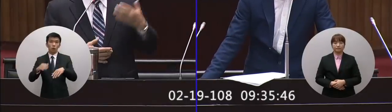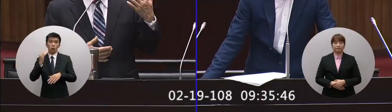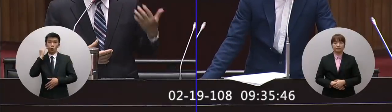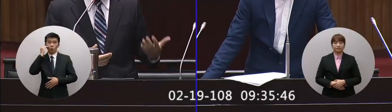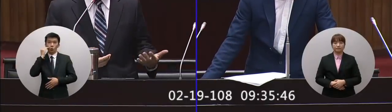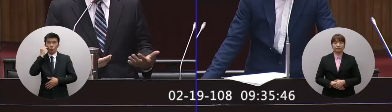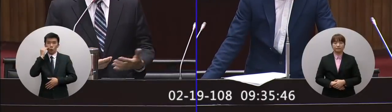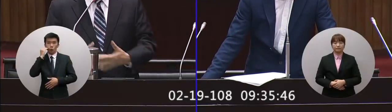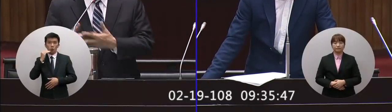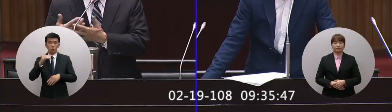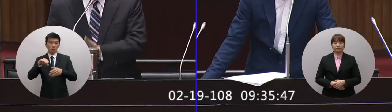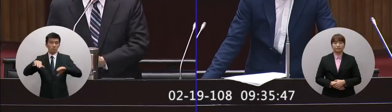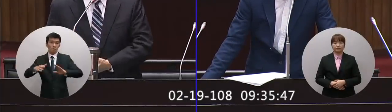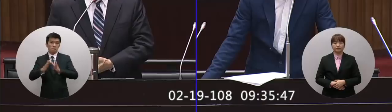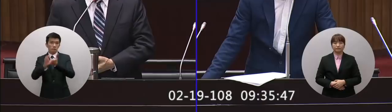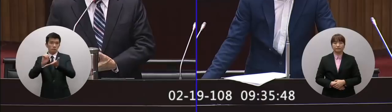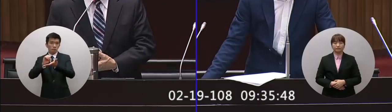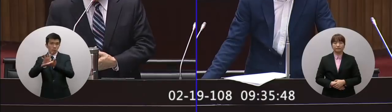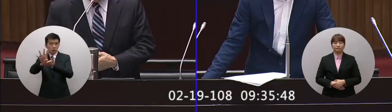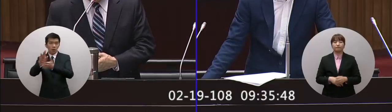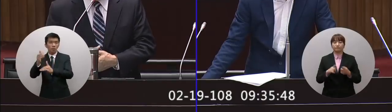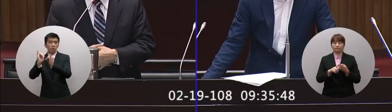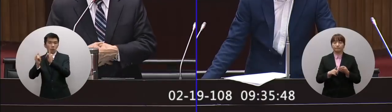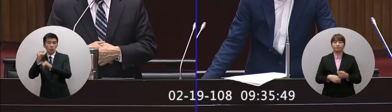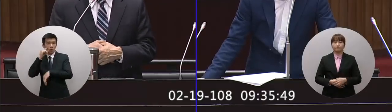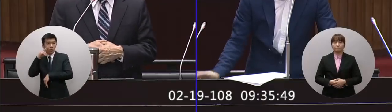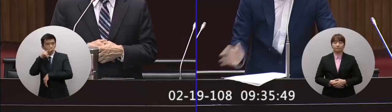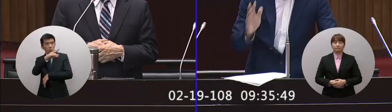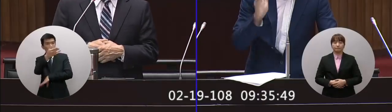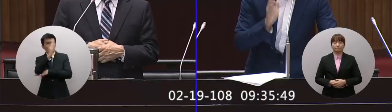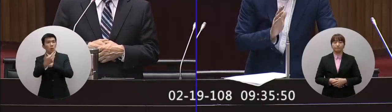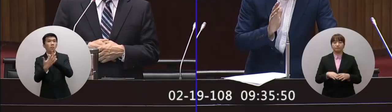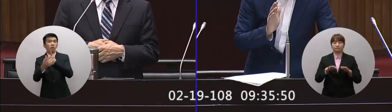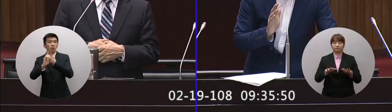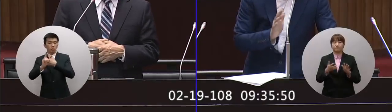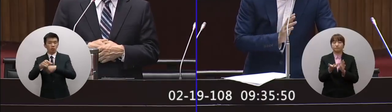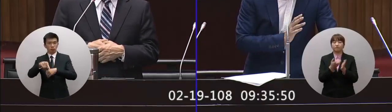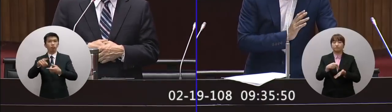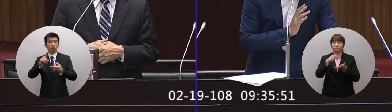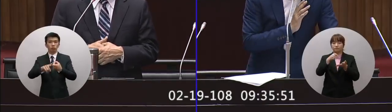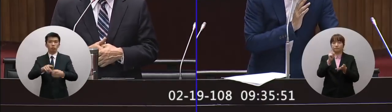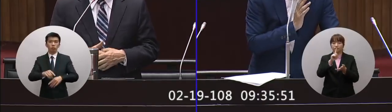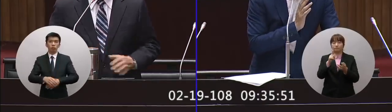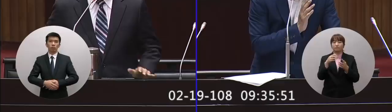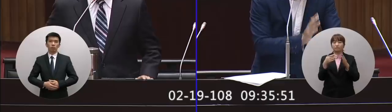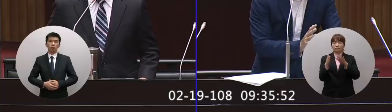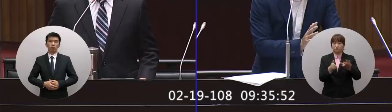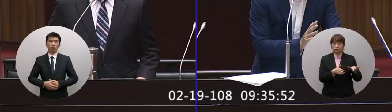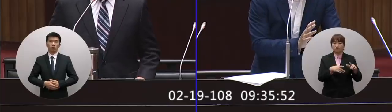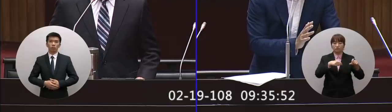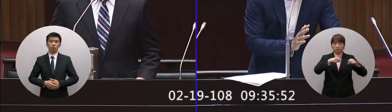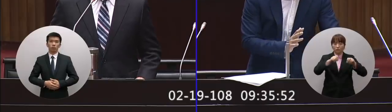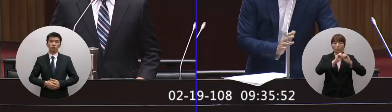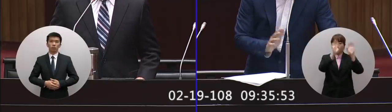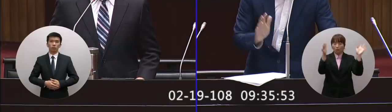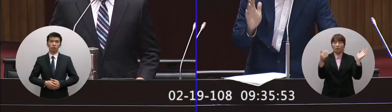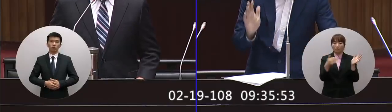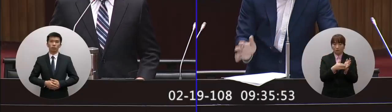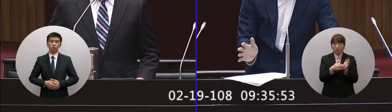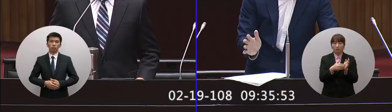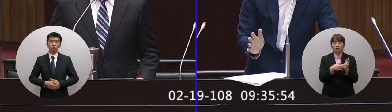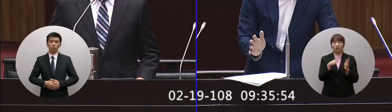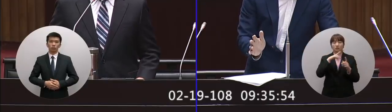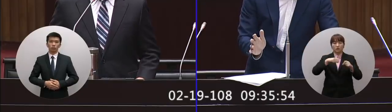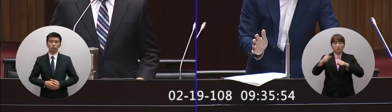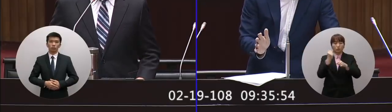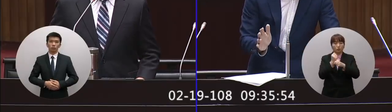直播让民众知道政府为你做什么是应该的。 院长，其实我刚才提的是说，除了政策的宣布之外，